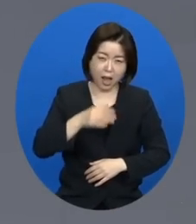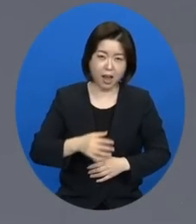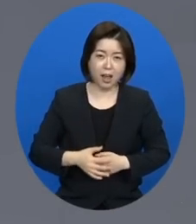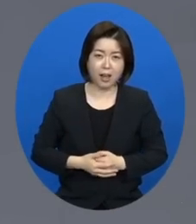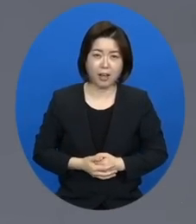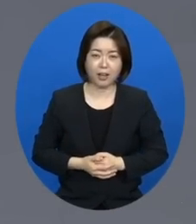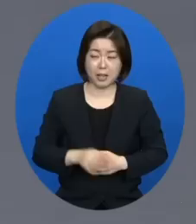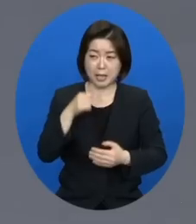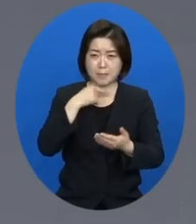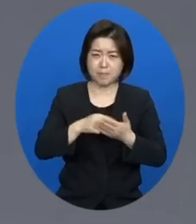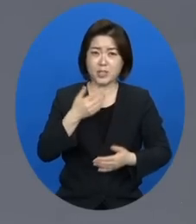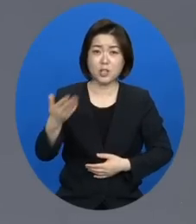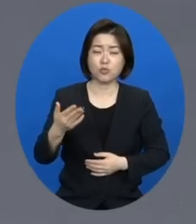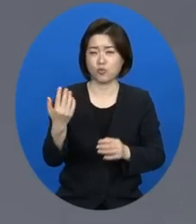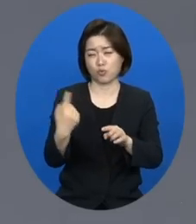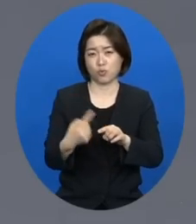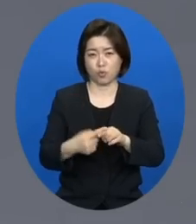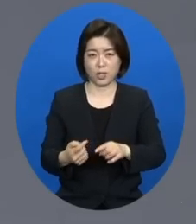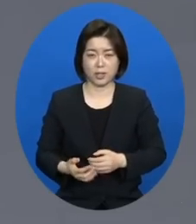피해를 끼치는 겁니다 사실은.